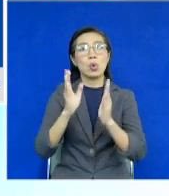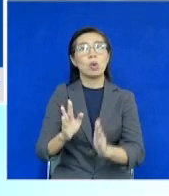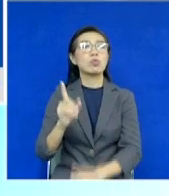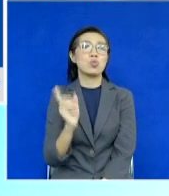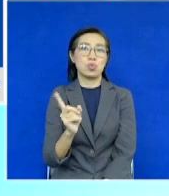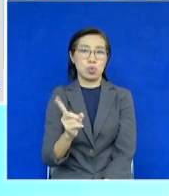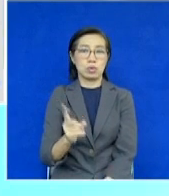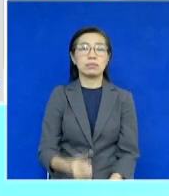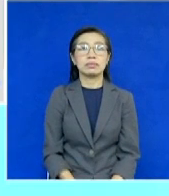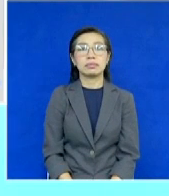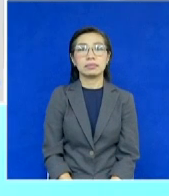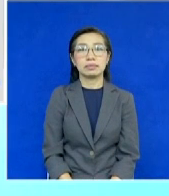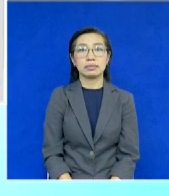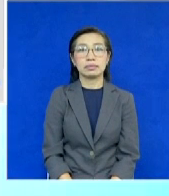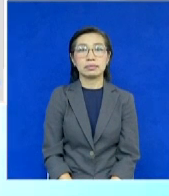ค่ะ